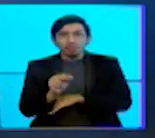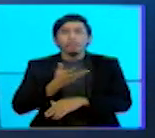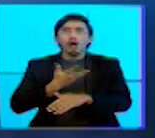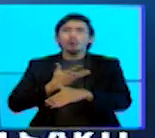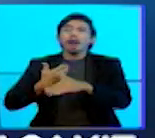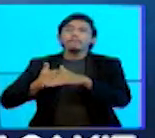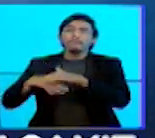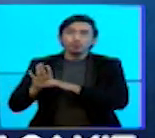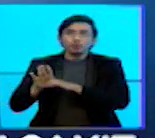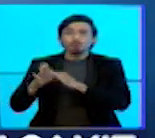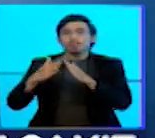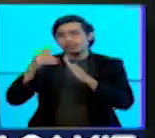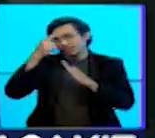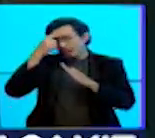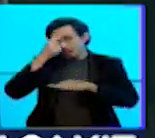RSUD Sumedang.